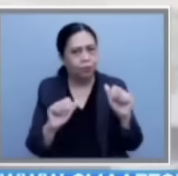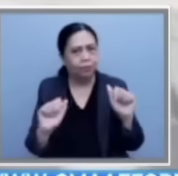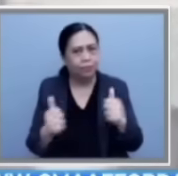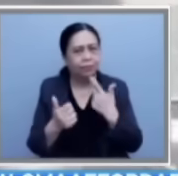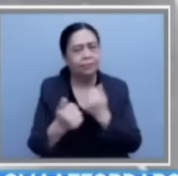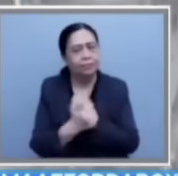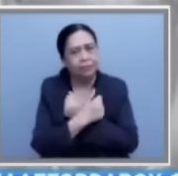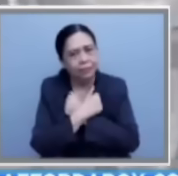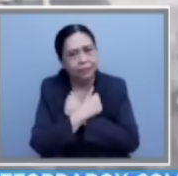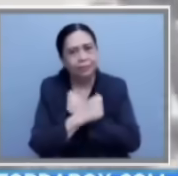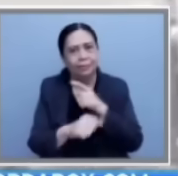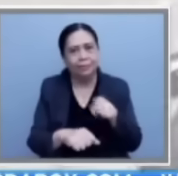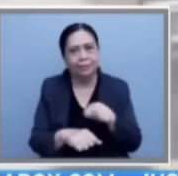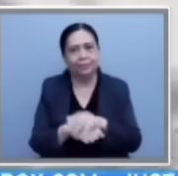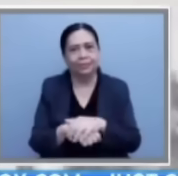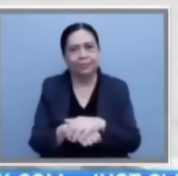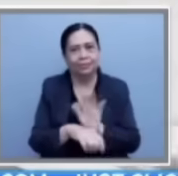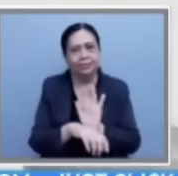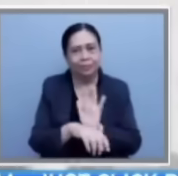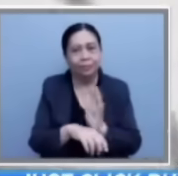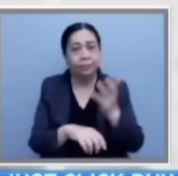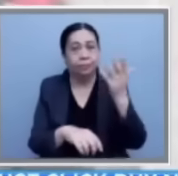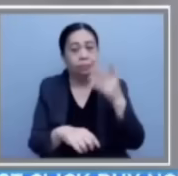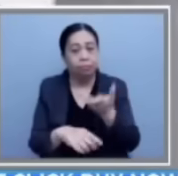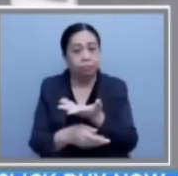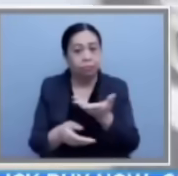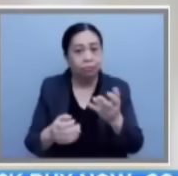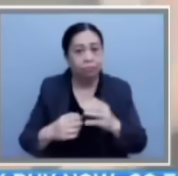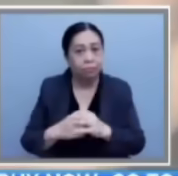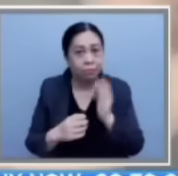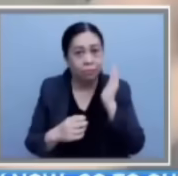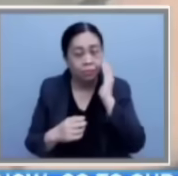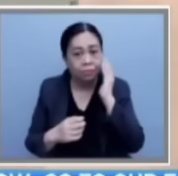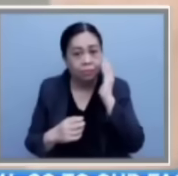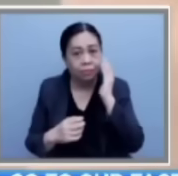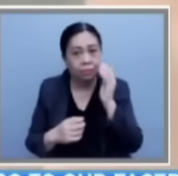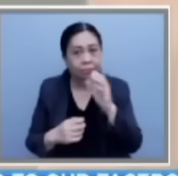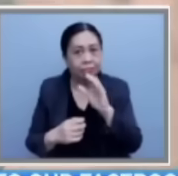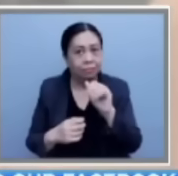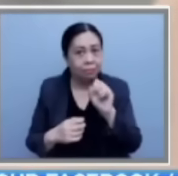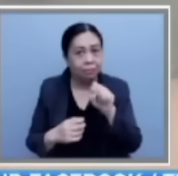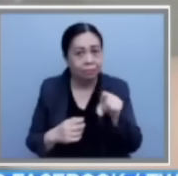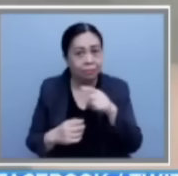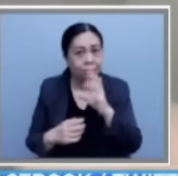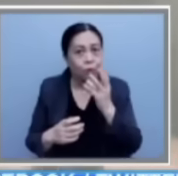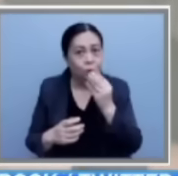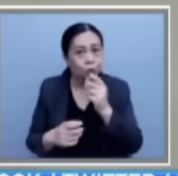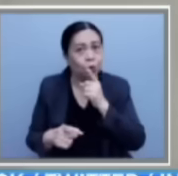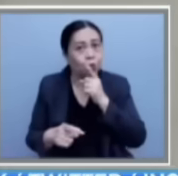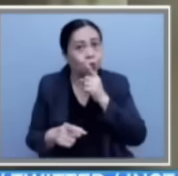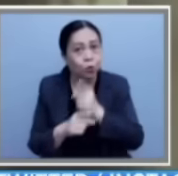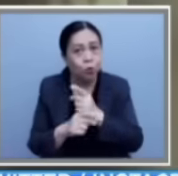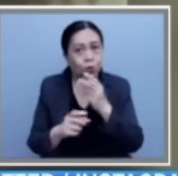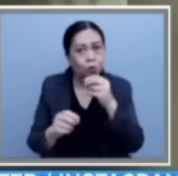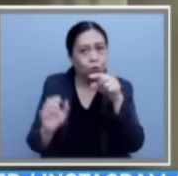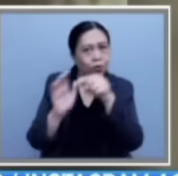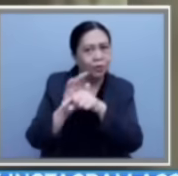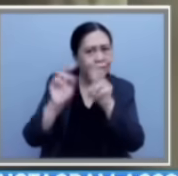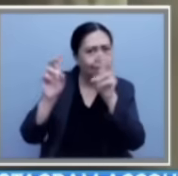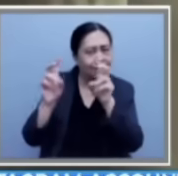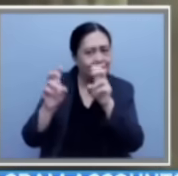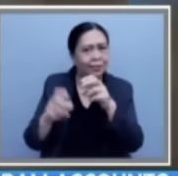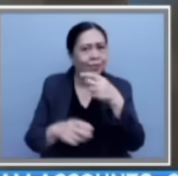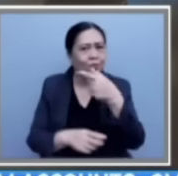show sa mga Curious naman diyan Alam na raw ng cast ng royal blood kung sino ang tunay na pumatay kay gustavo